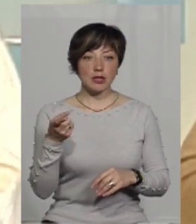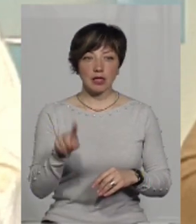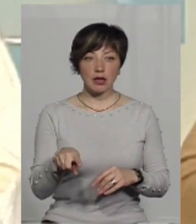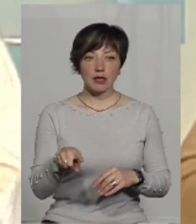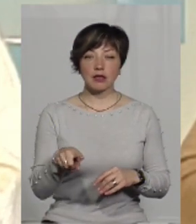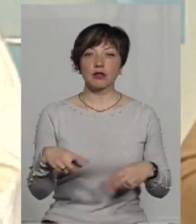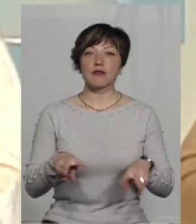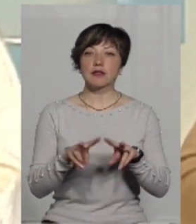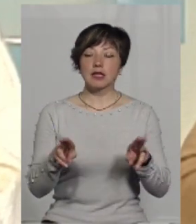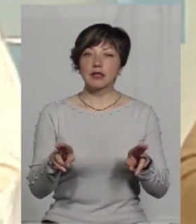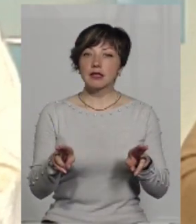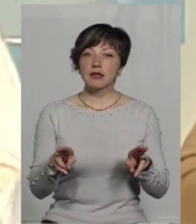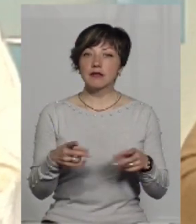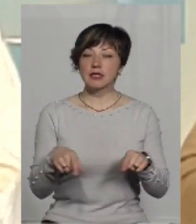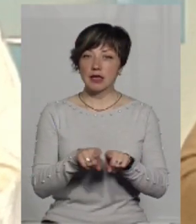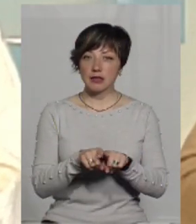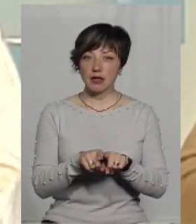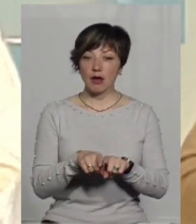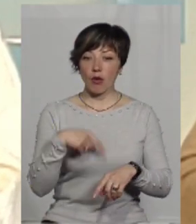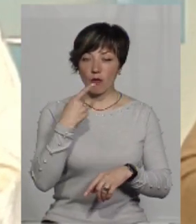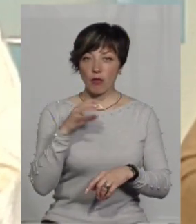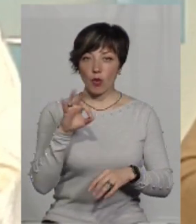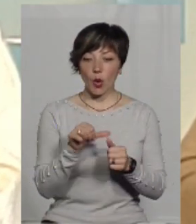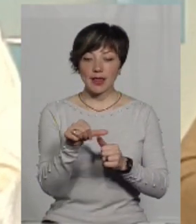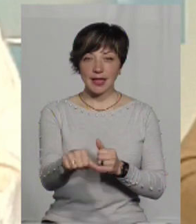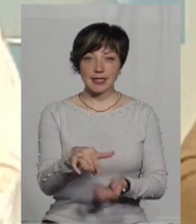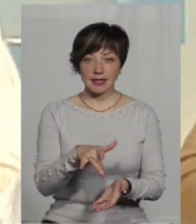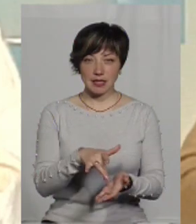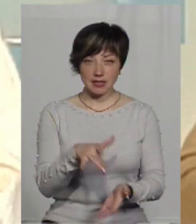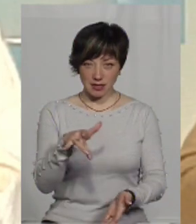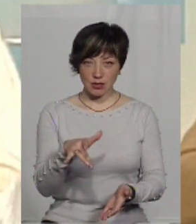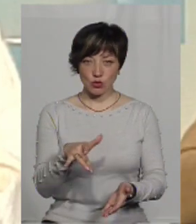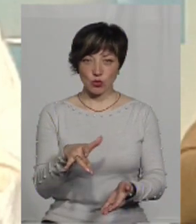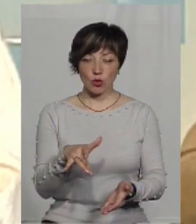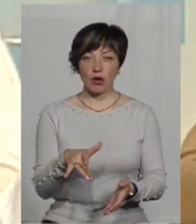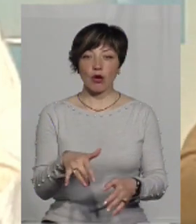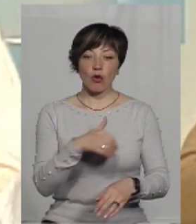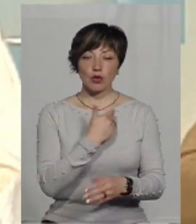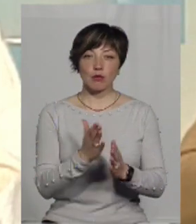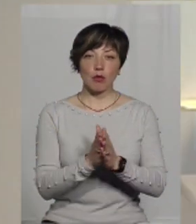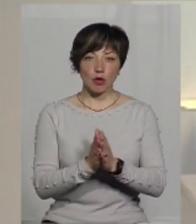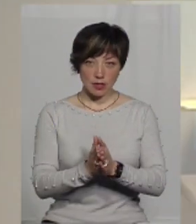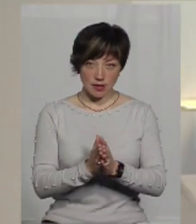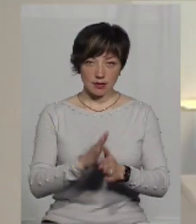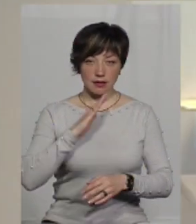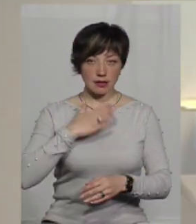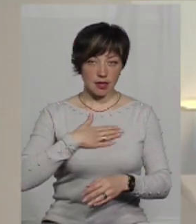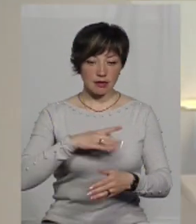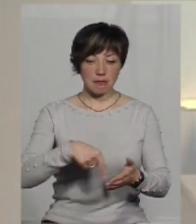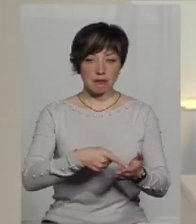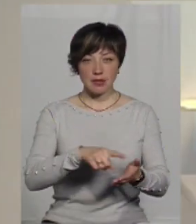що все-таки раз вже пішла мова про децентралізацію, ми хочемо просити